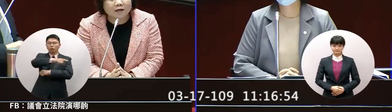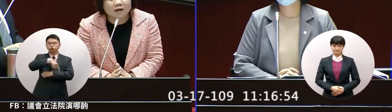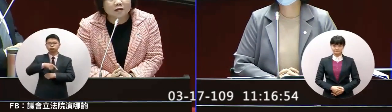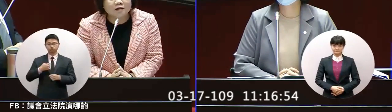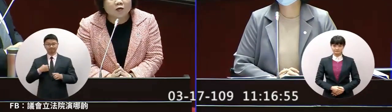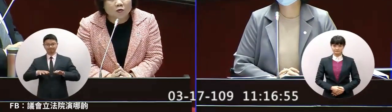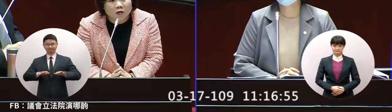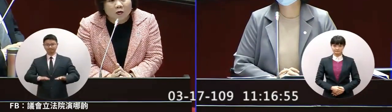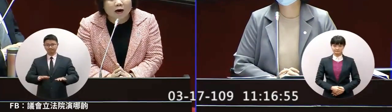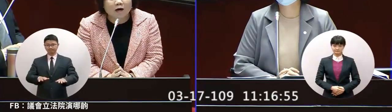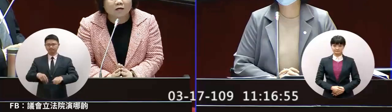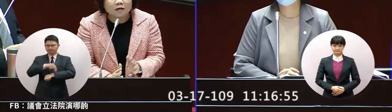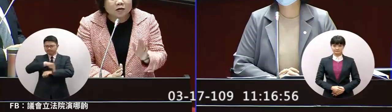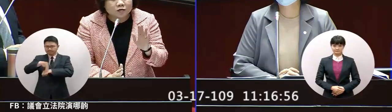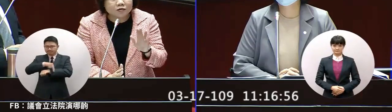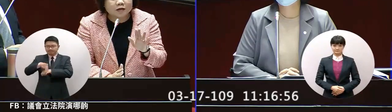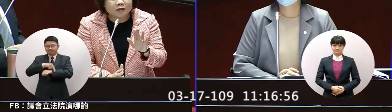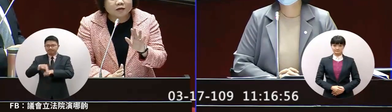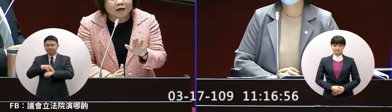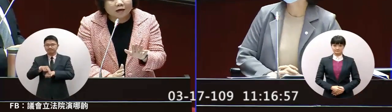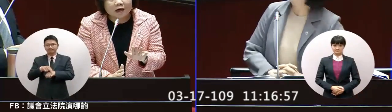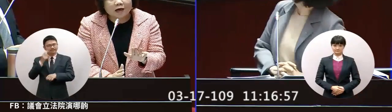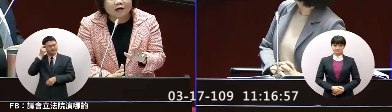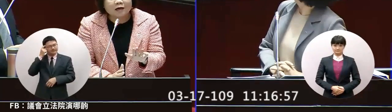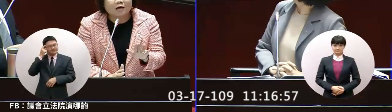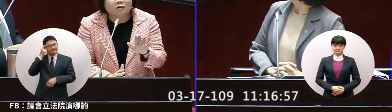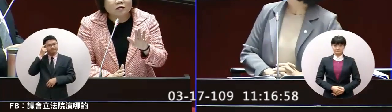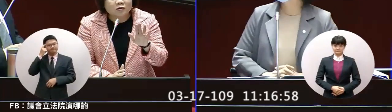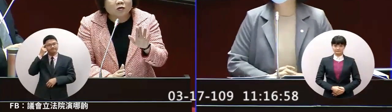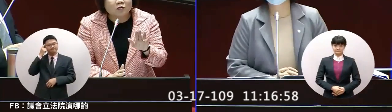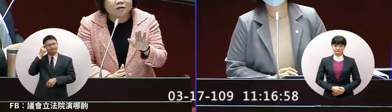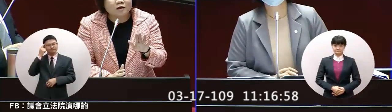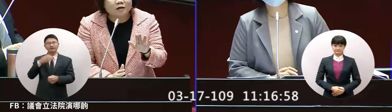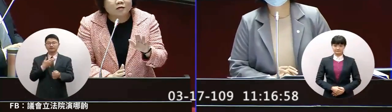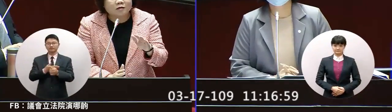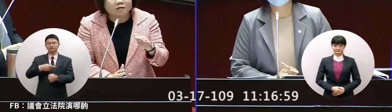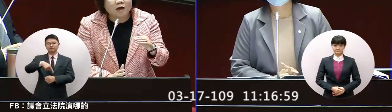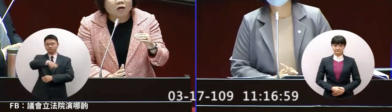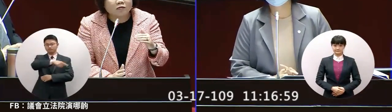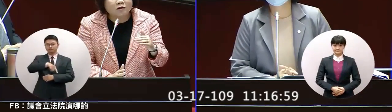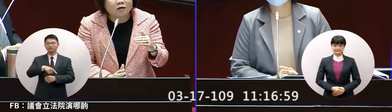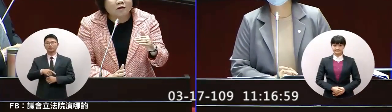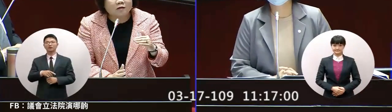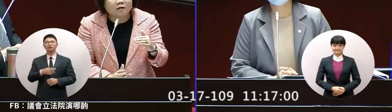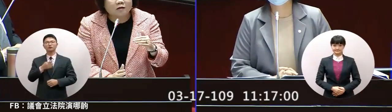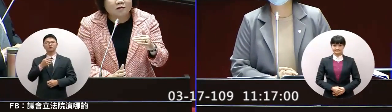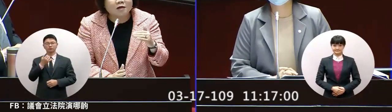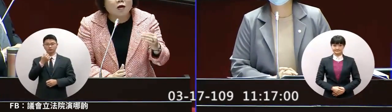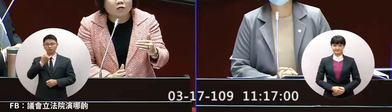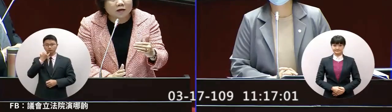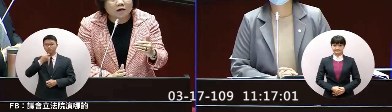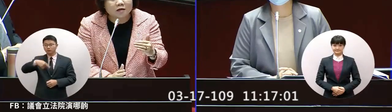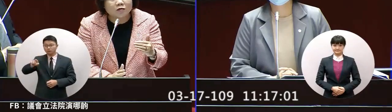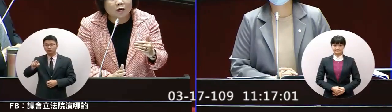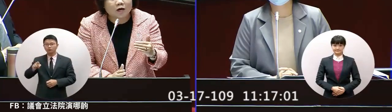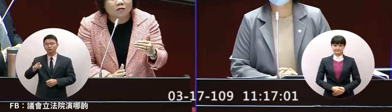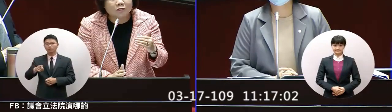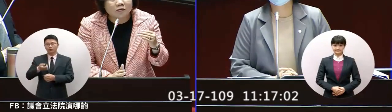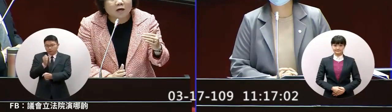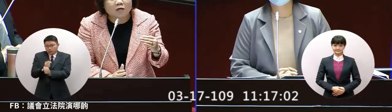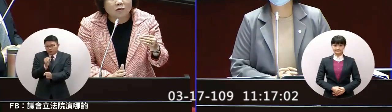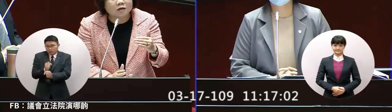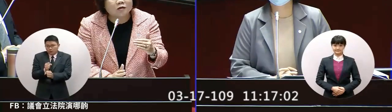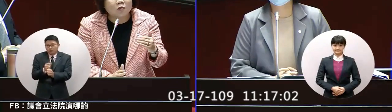们目前已经在规划，就是可以让他有这个到这上工的一个机